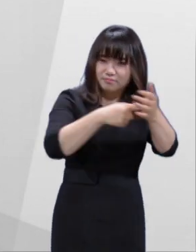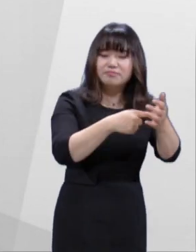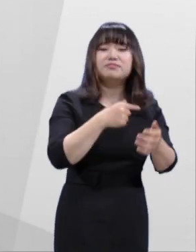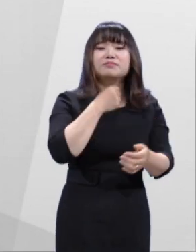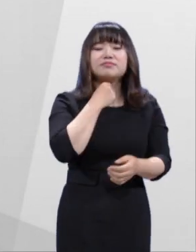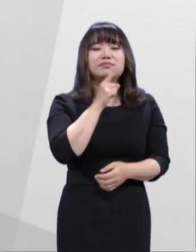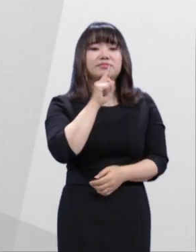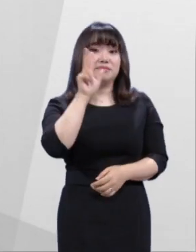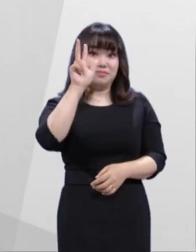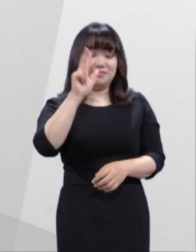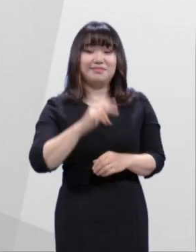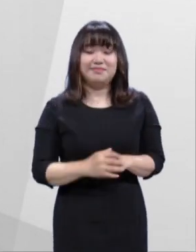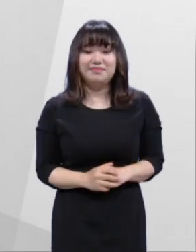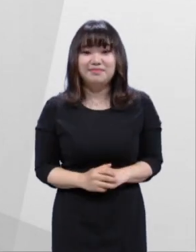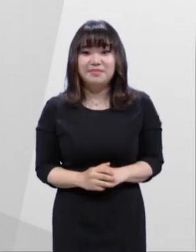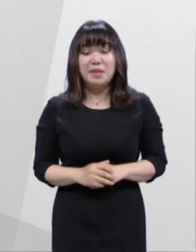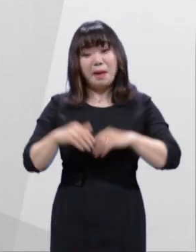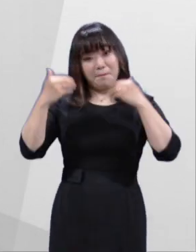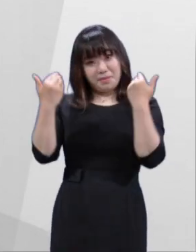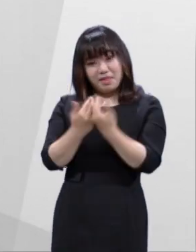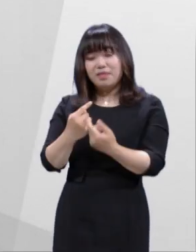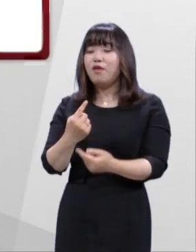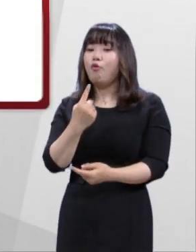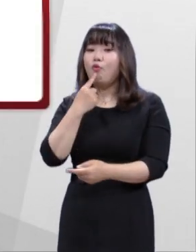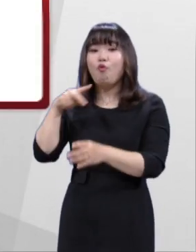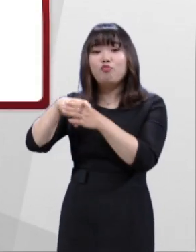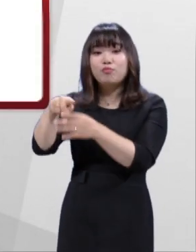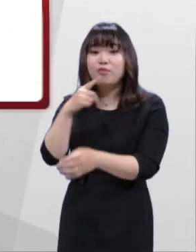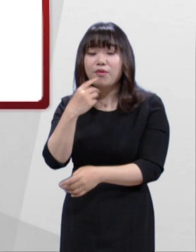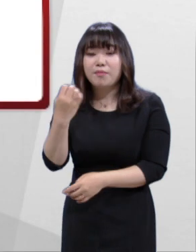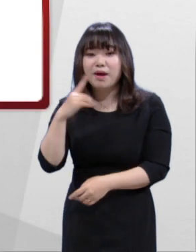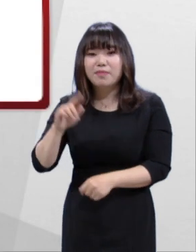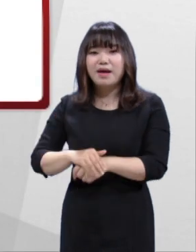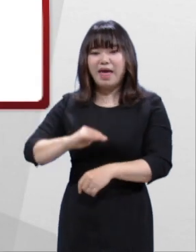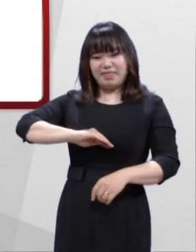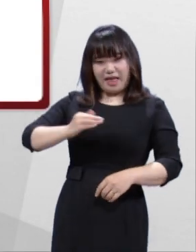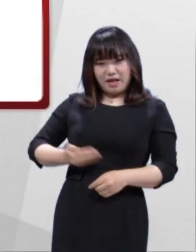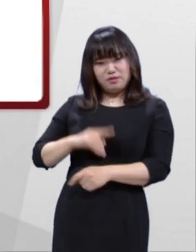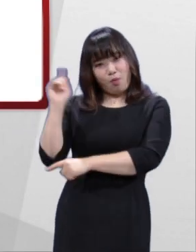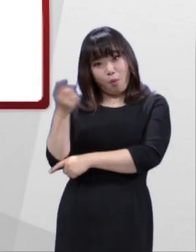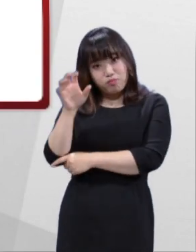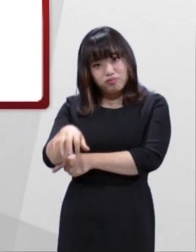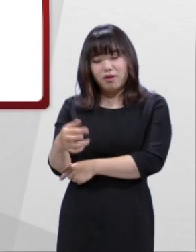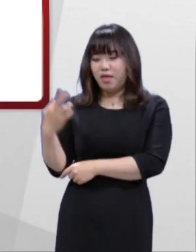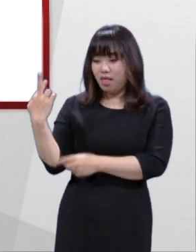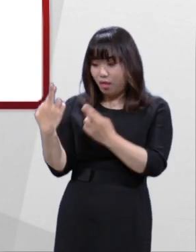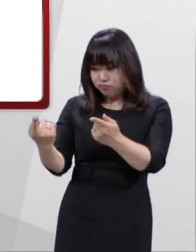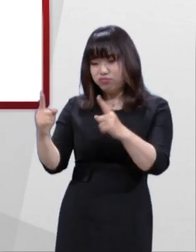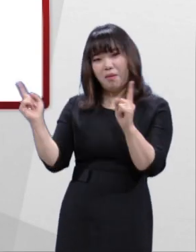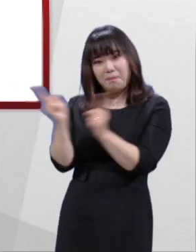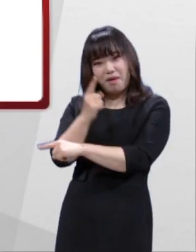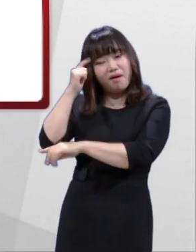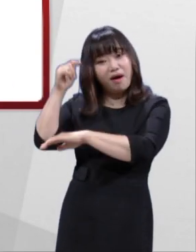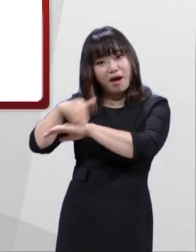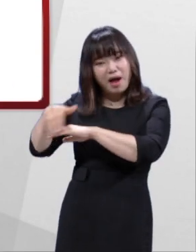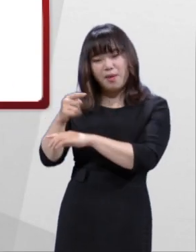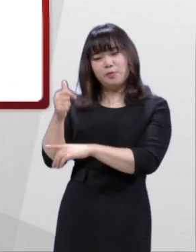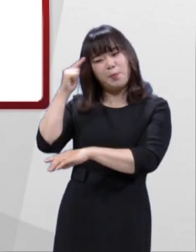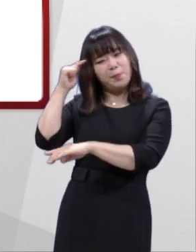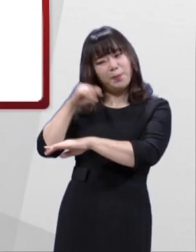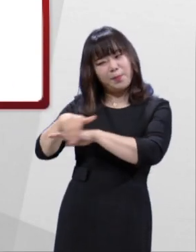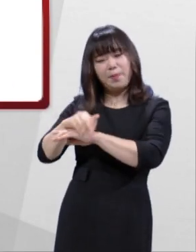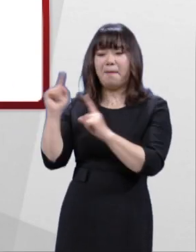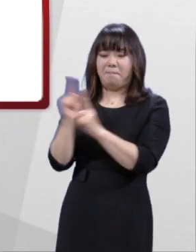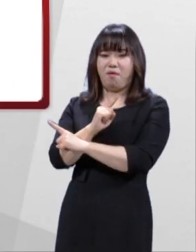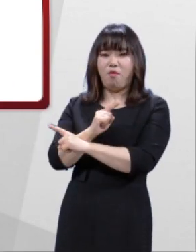약속했습니다. 반면 오세훈 후보는 태릉골프장 개발 계획을 전면 재검토하는 한편 한전연수원